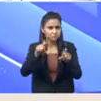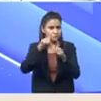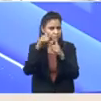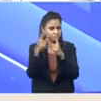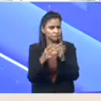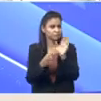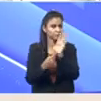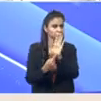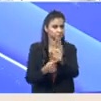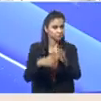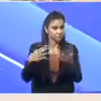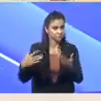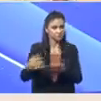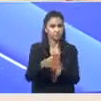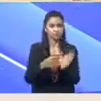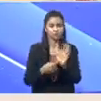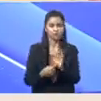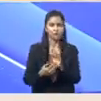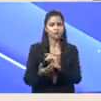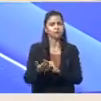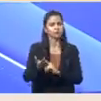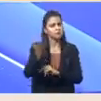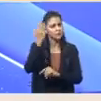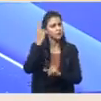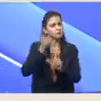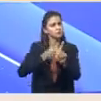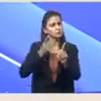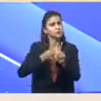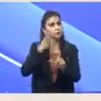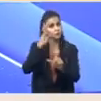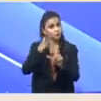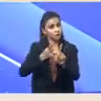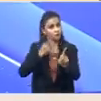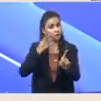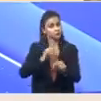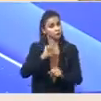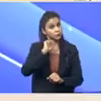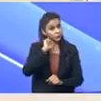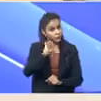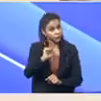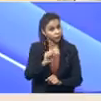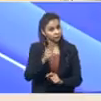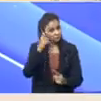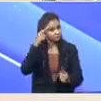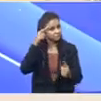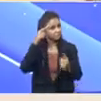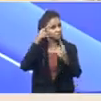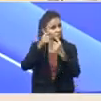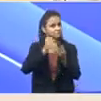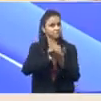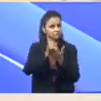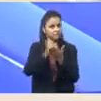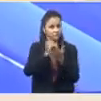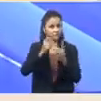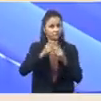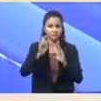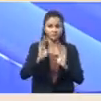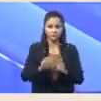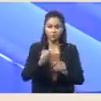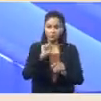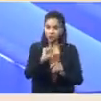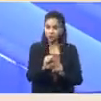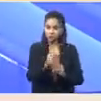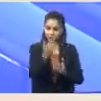जुटे हुए हैं। पिछले 4 दशकों से वे अपने इस मिशन में लगे हुए हैं। उनकी ये